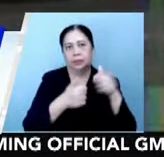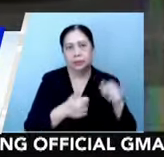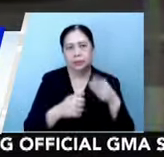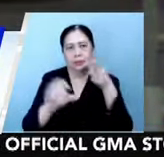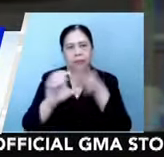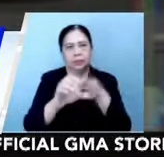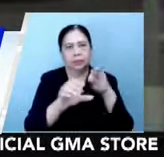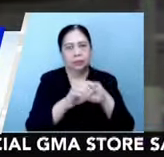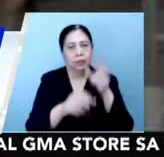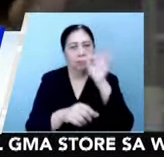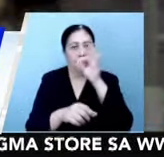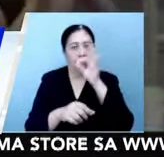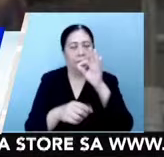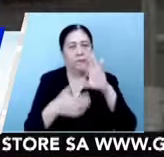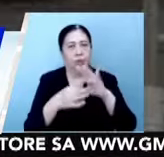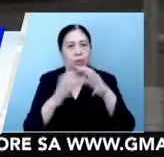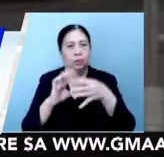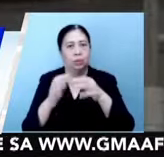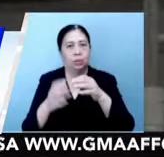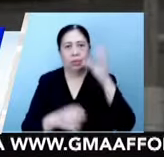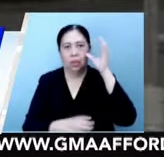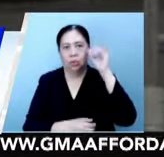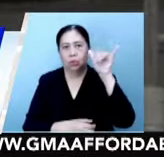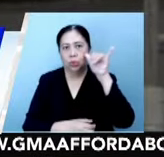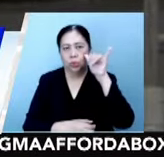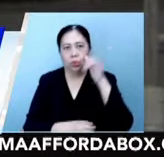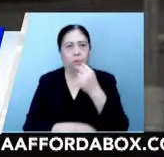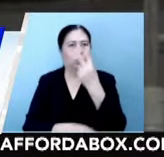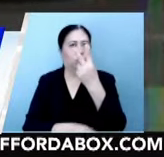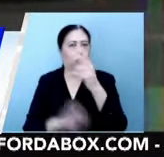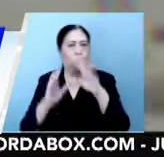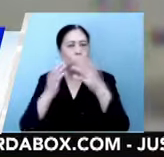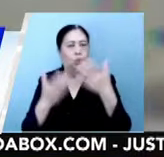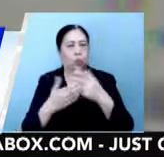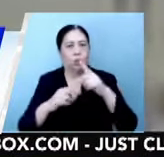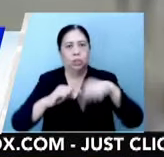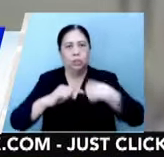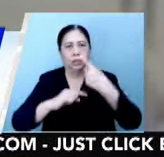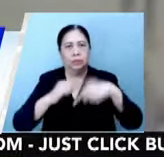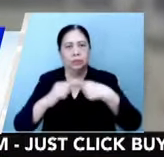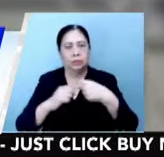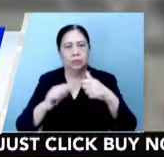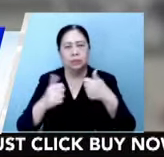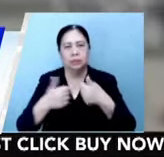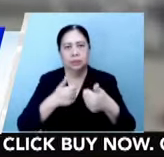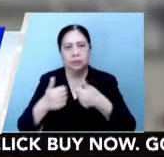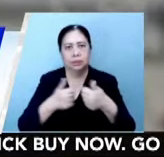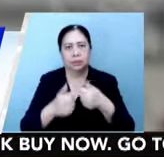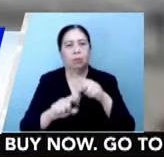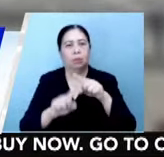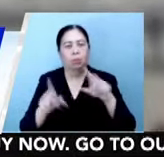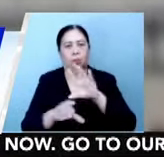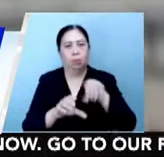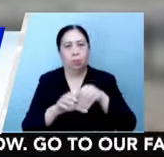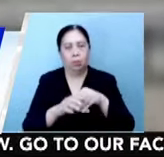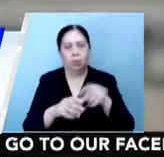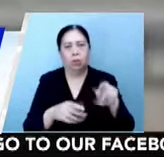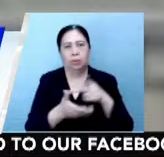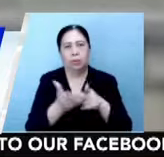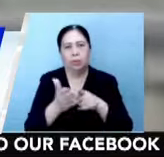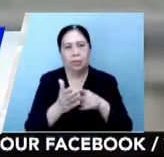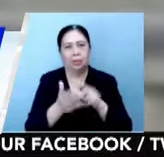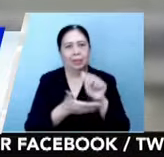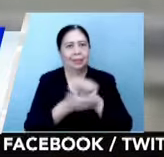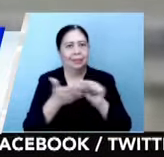Filipino Olympian na si Carlos Yulo sa dalawang World Gymnastics Tournament na parehong bahagi ng Artistic Gymnastics World Cup